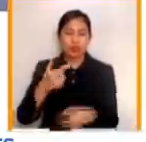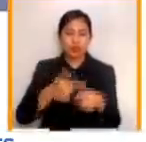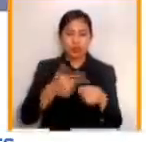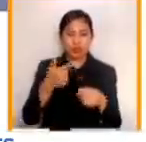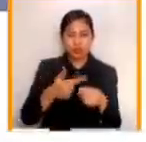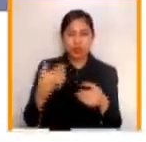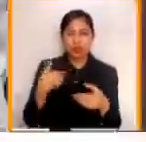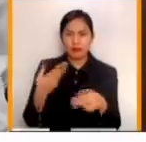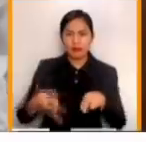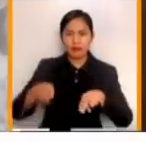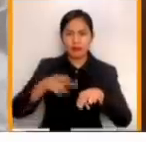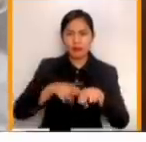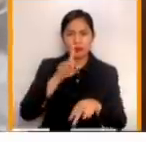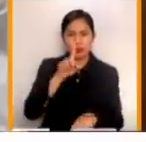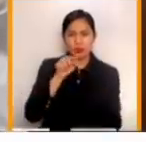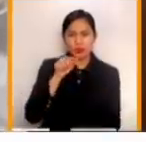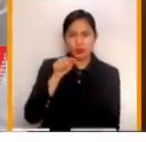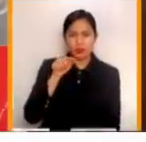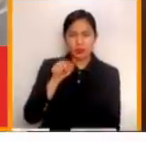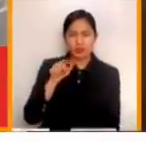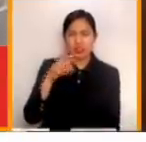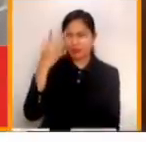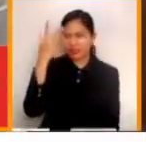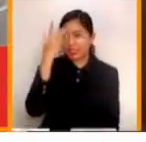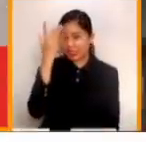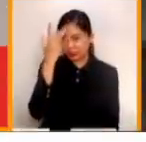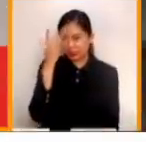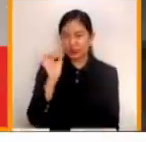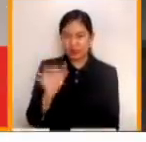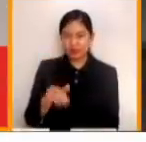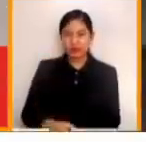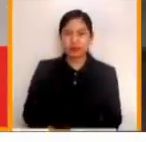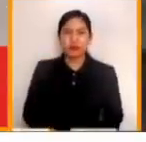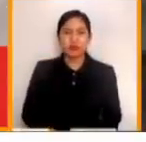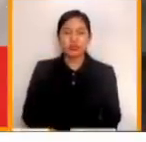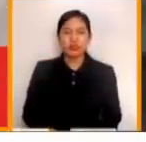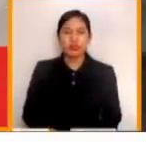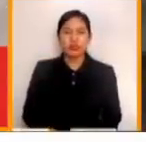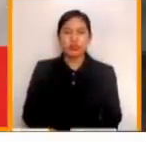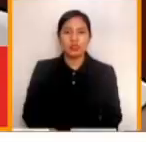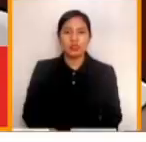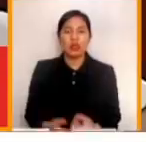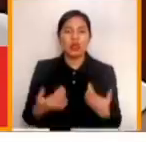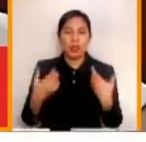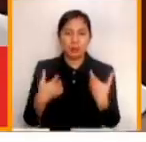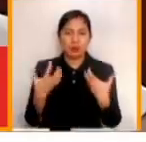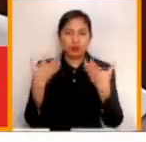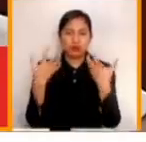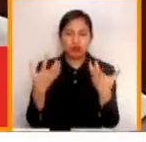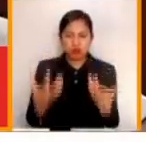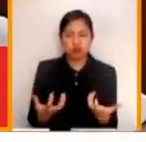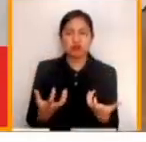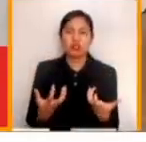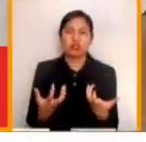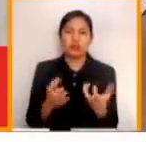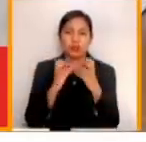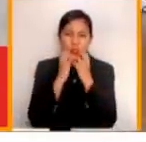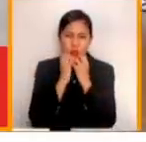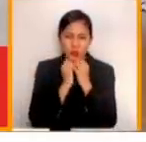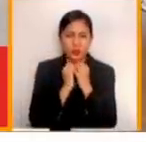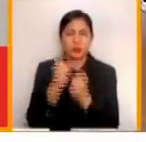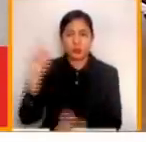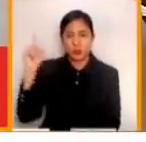susunod na Biyernes. Malaking sakripisyo raw ang gagawin ni Namaki sa kanilang tapsilogan. Napakahirap po.